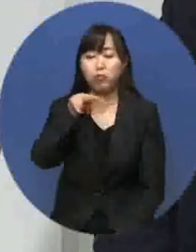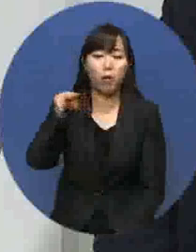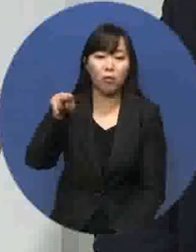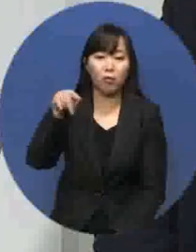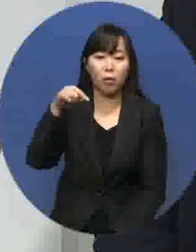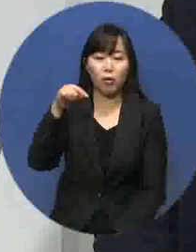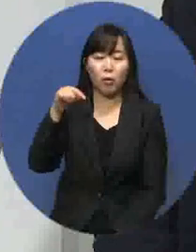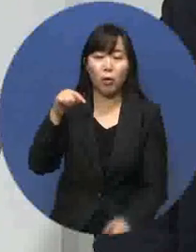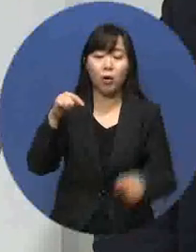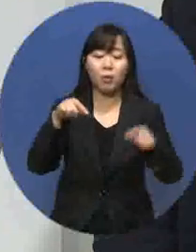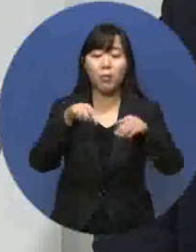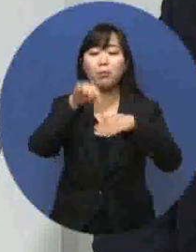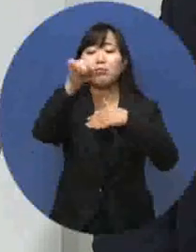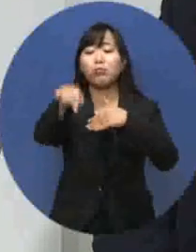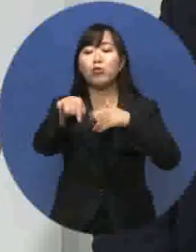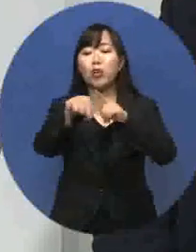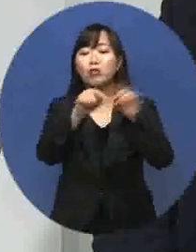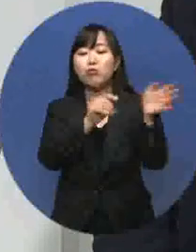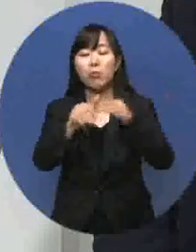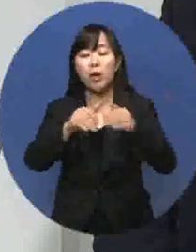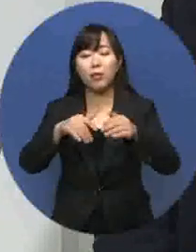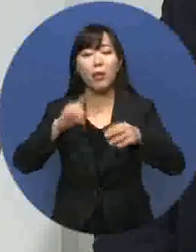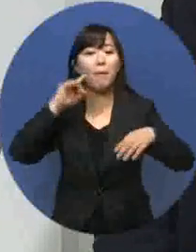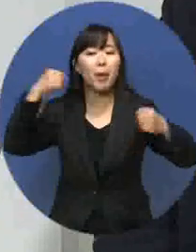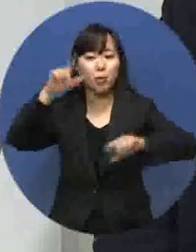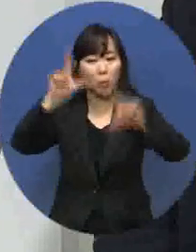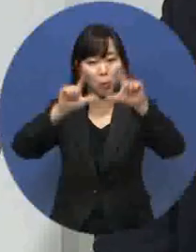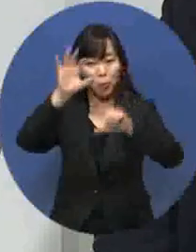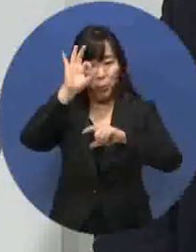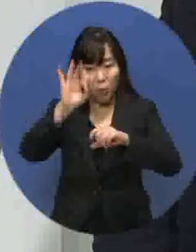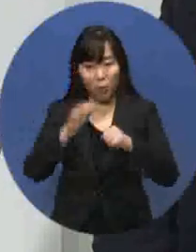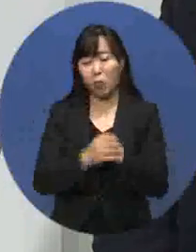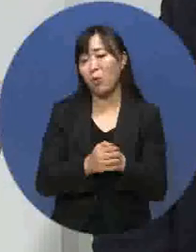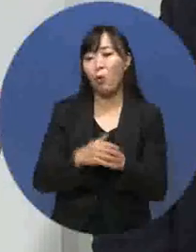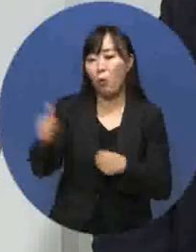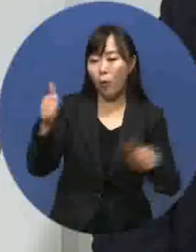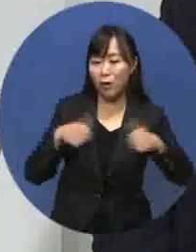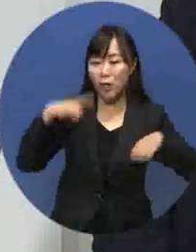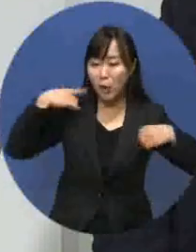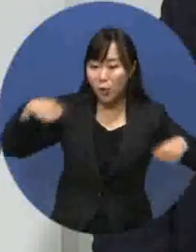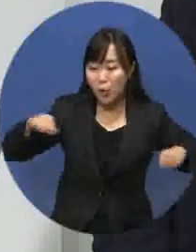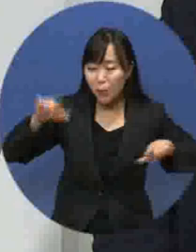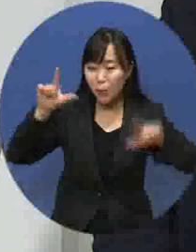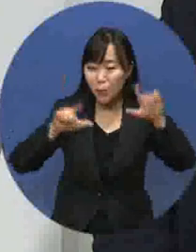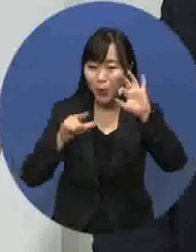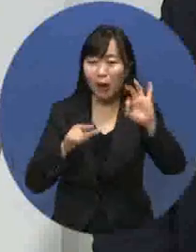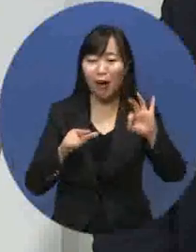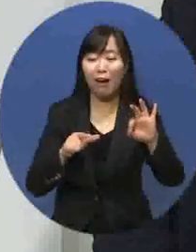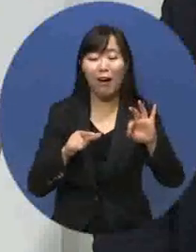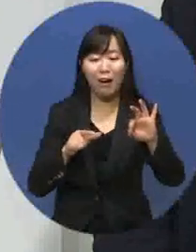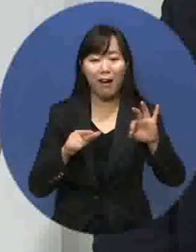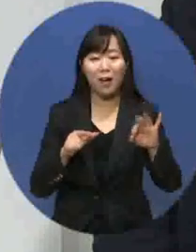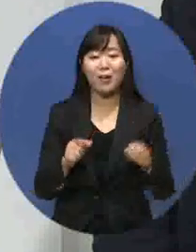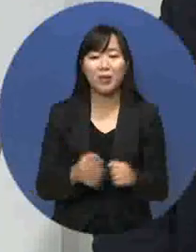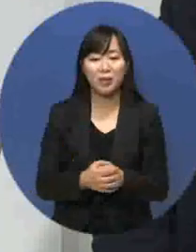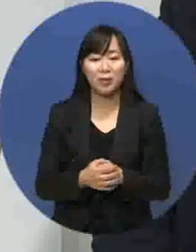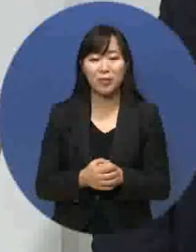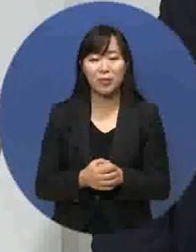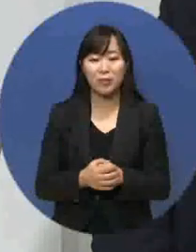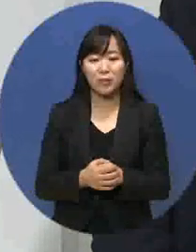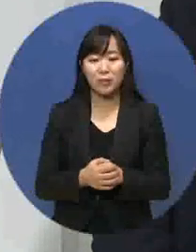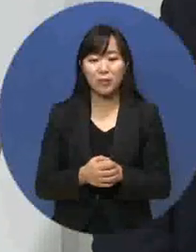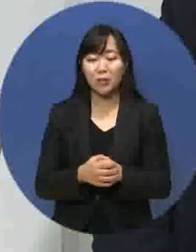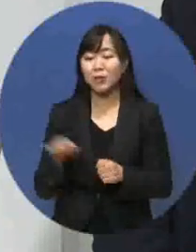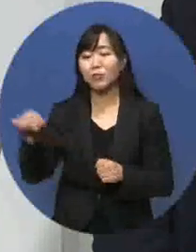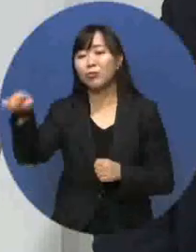세트 뒤에 배우들도 다 보이고 준비하는 배우들이 보이고 그 등장을 해서 연기하는 사람들이 보이고 또 이제 이